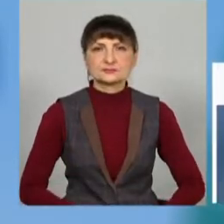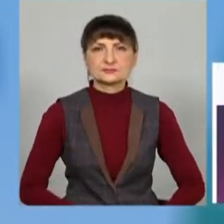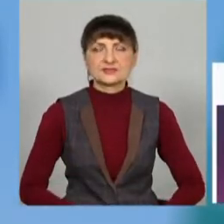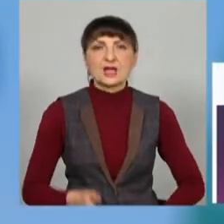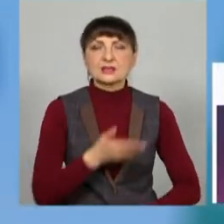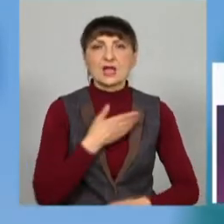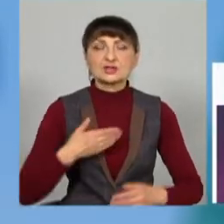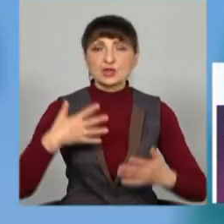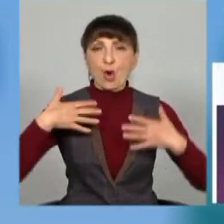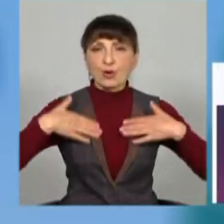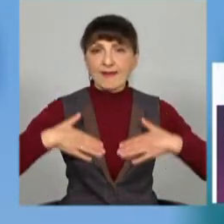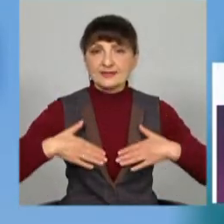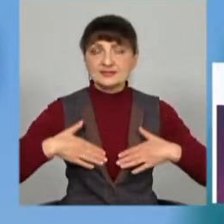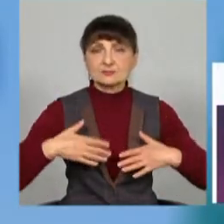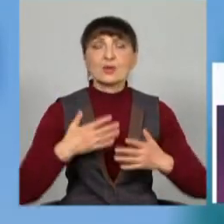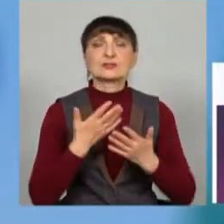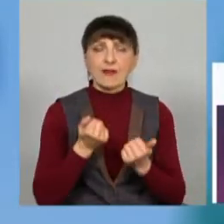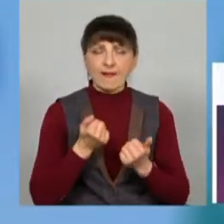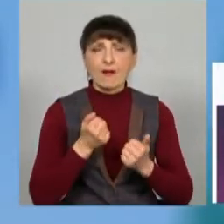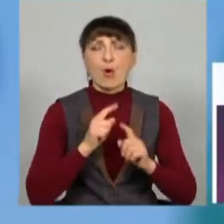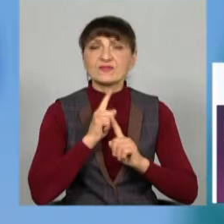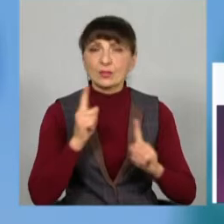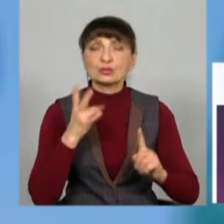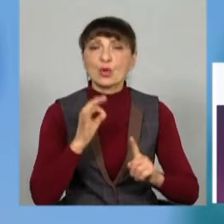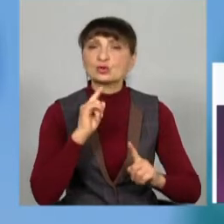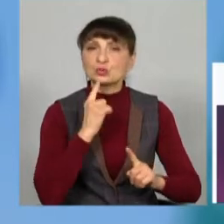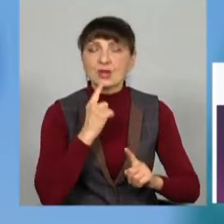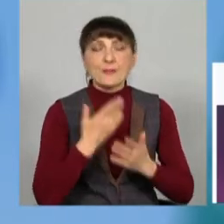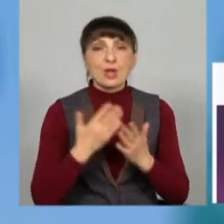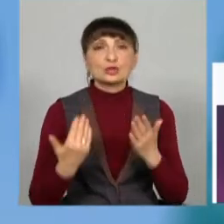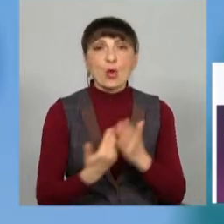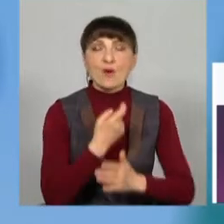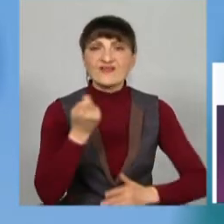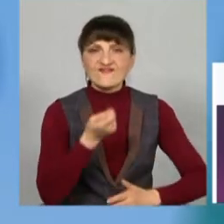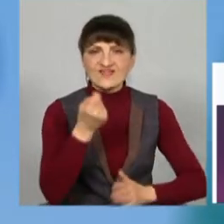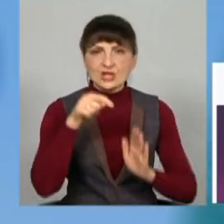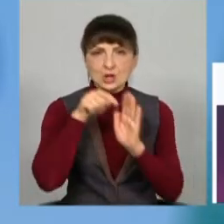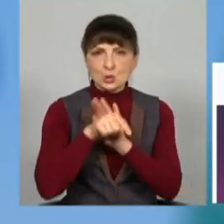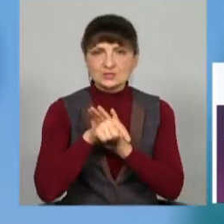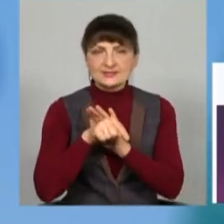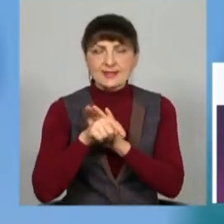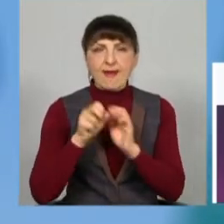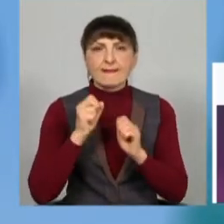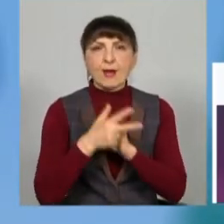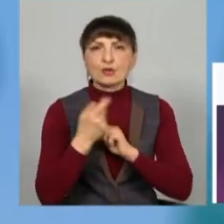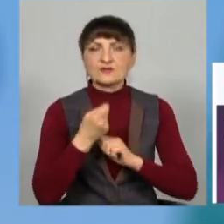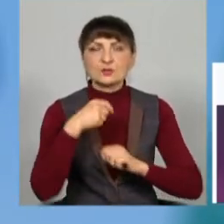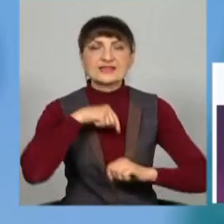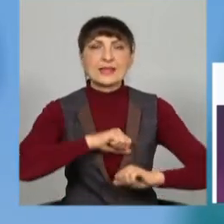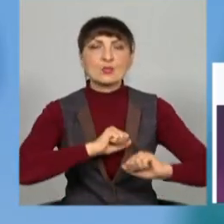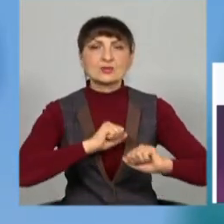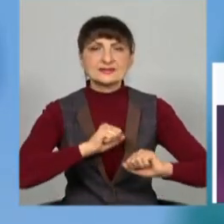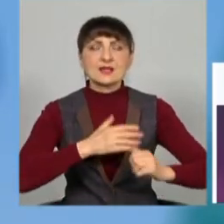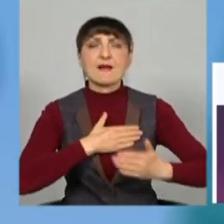Наш организм универсальный, но сложный. Когда организм подвергается воздействию нового вируса, такого как коронавирус, иммунная система